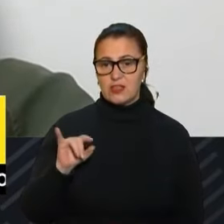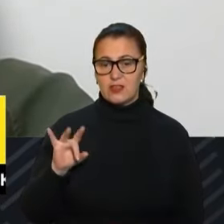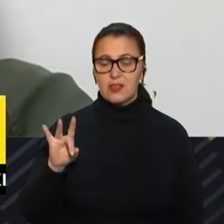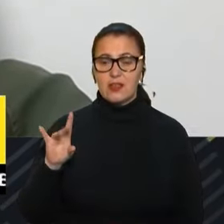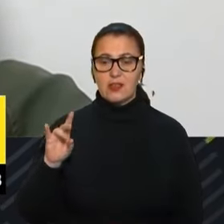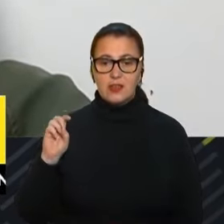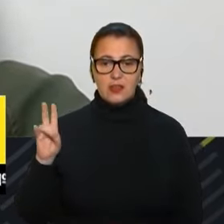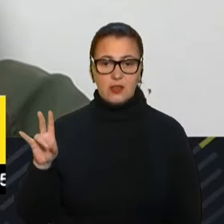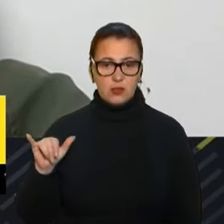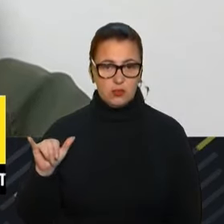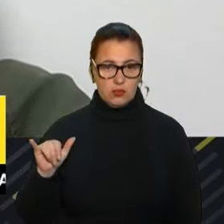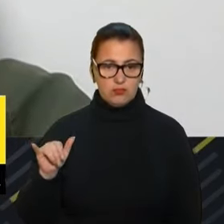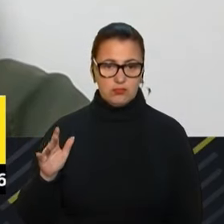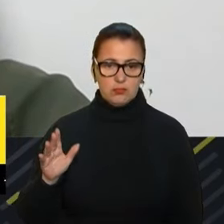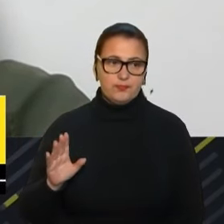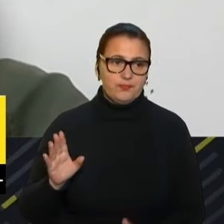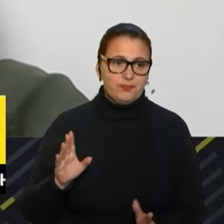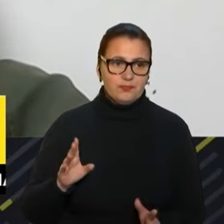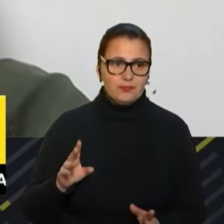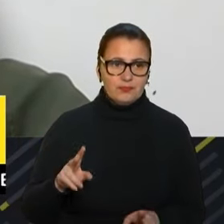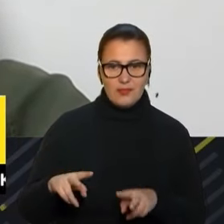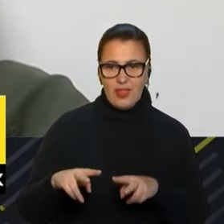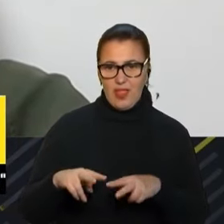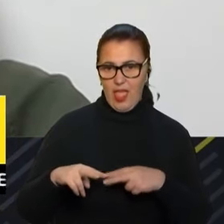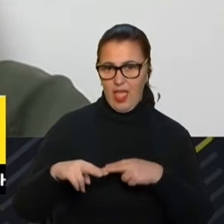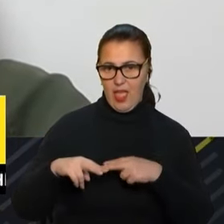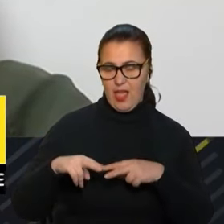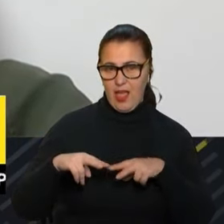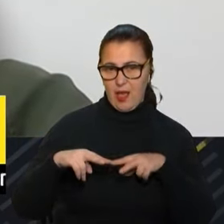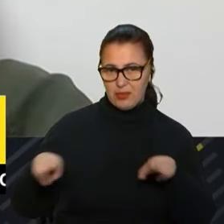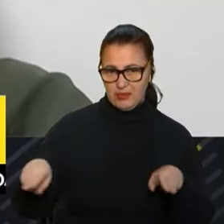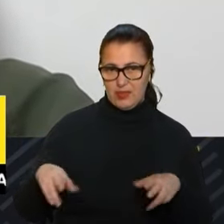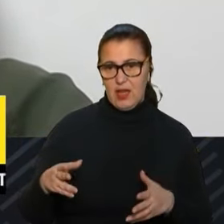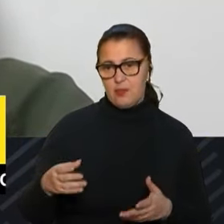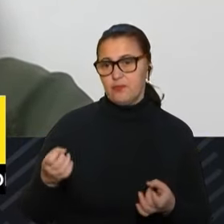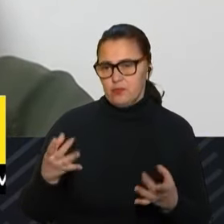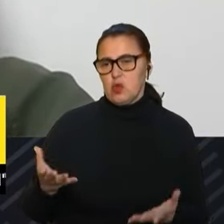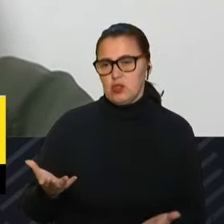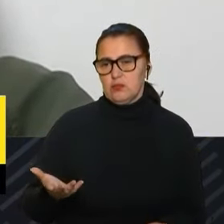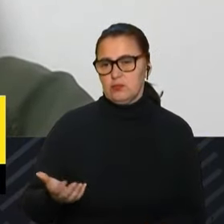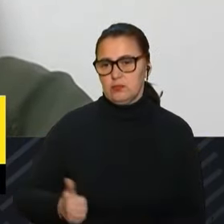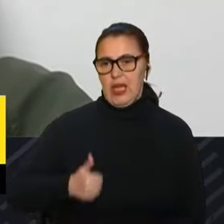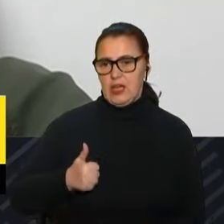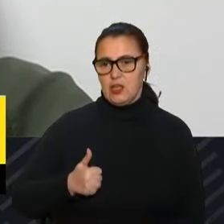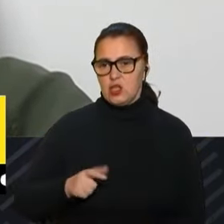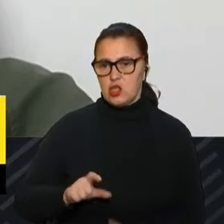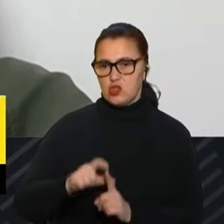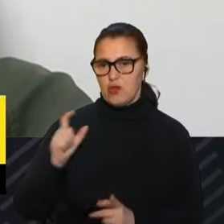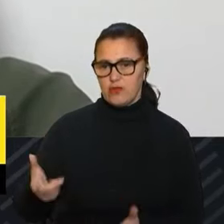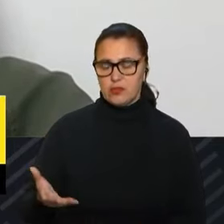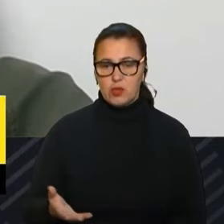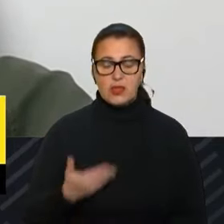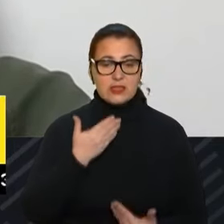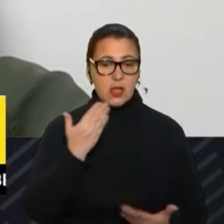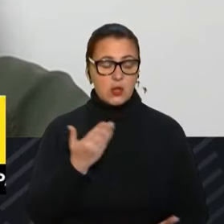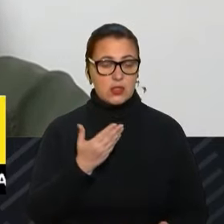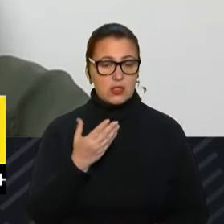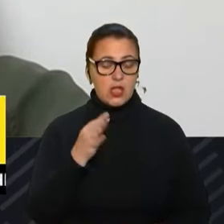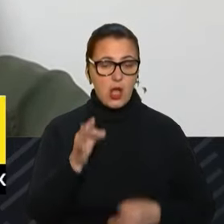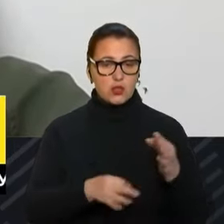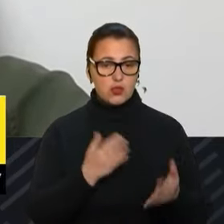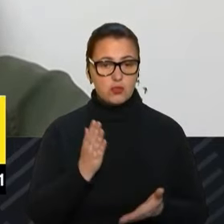ну, будемо говорити, не те, що тим же, але якусь дати таку належну відповідь. Але за останню добу також є реакція Білого Дому, який